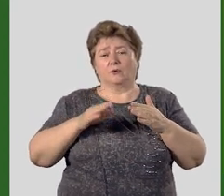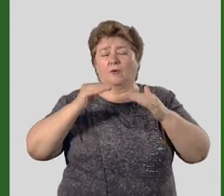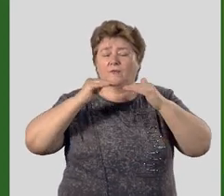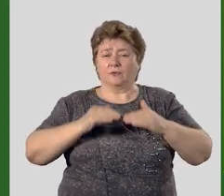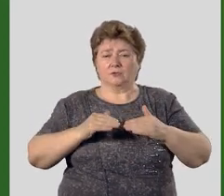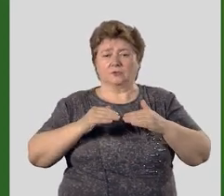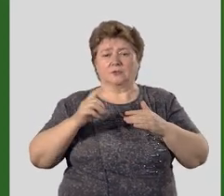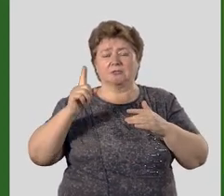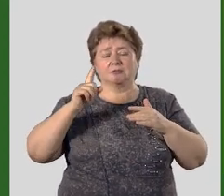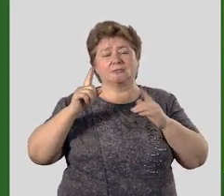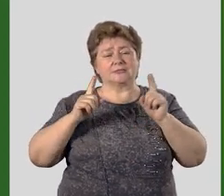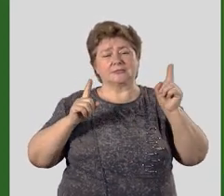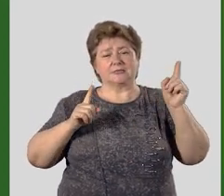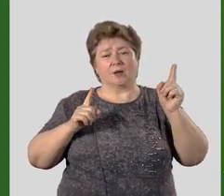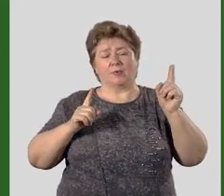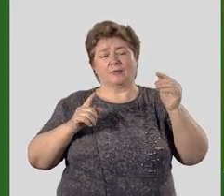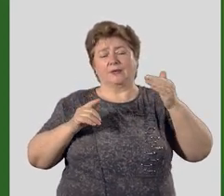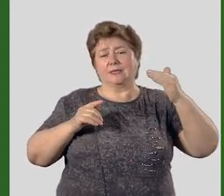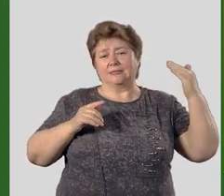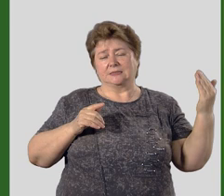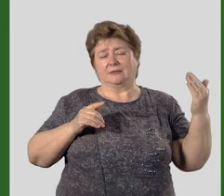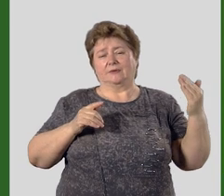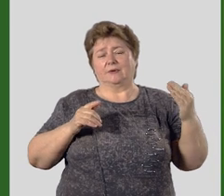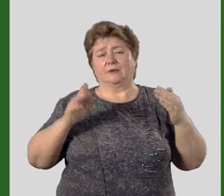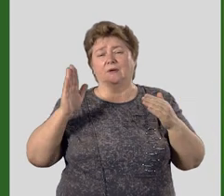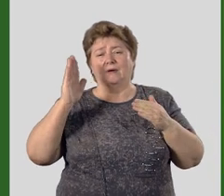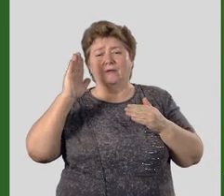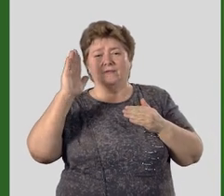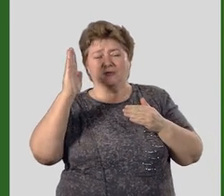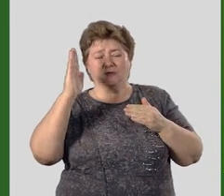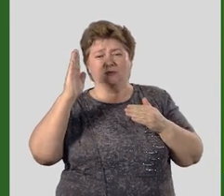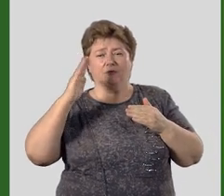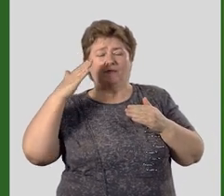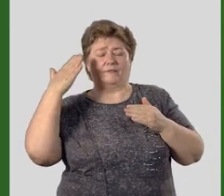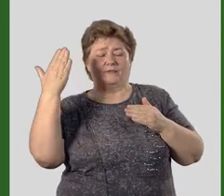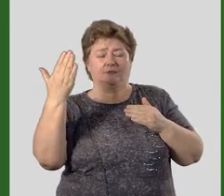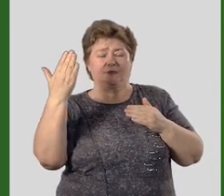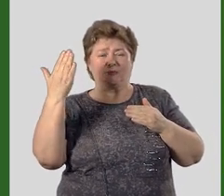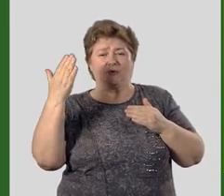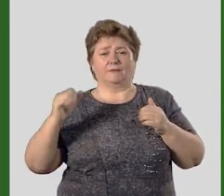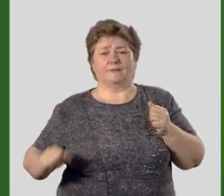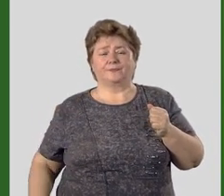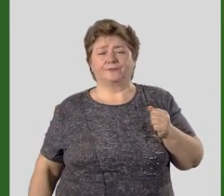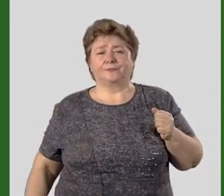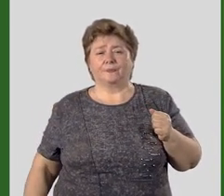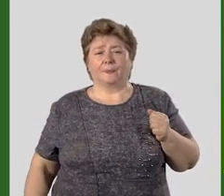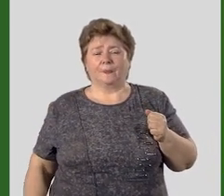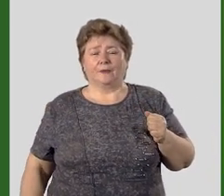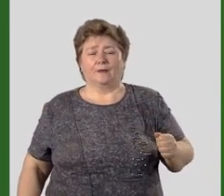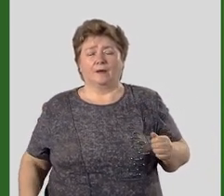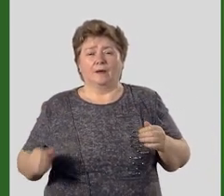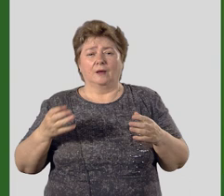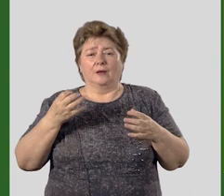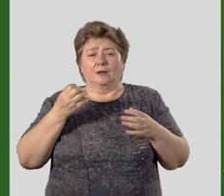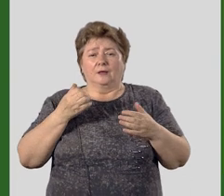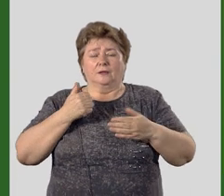внизу, запад – З слева, восток, В справа.